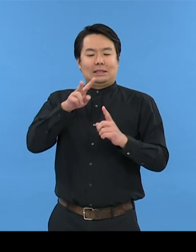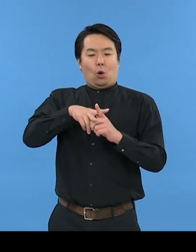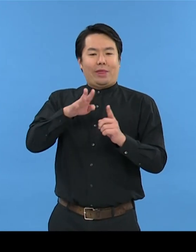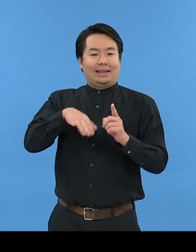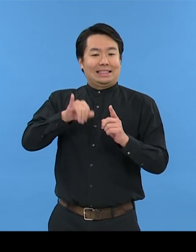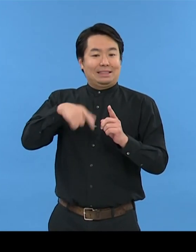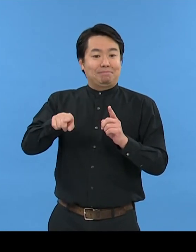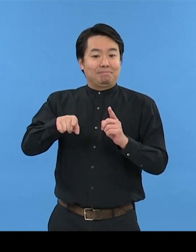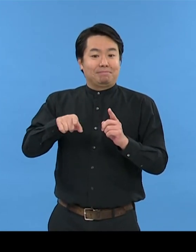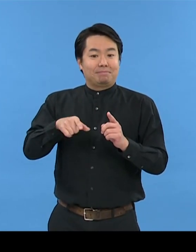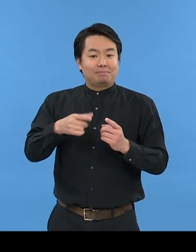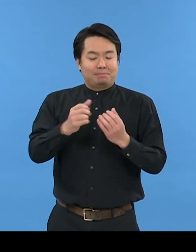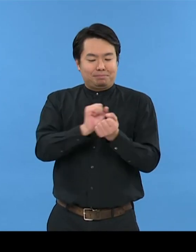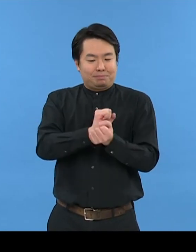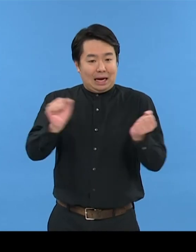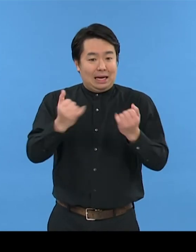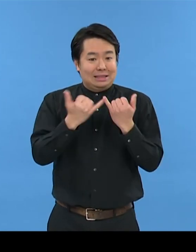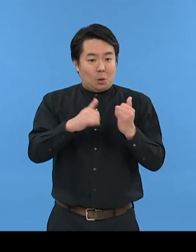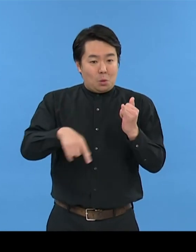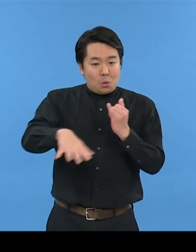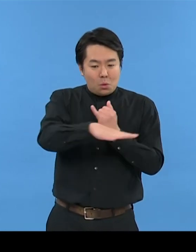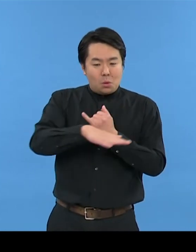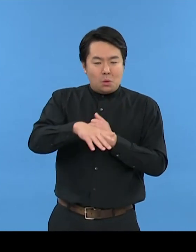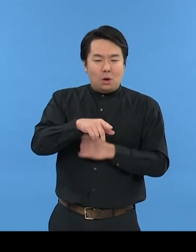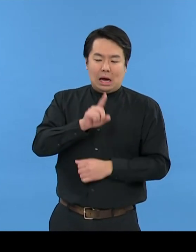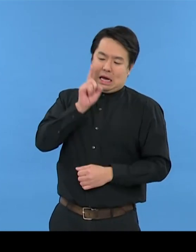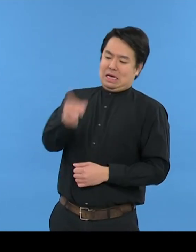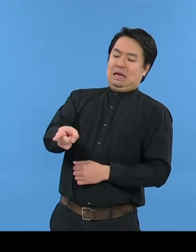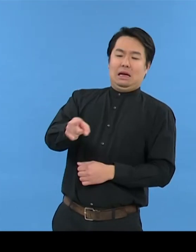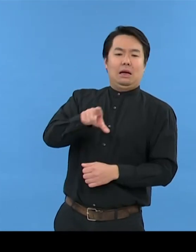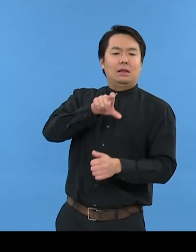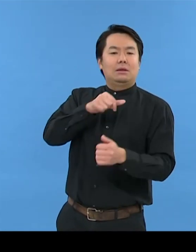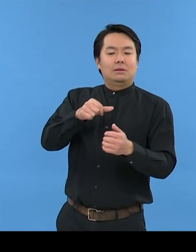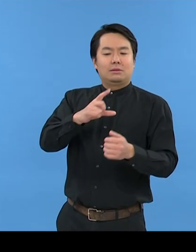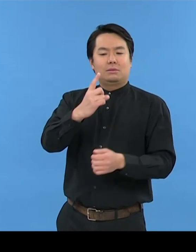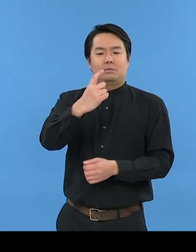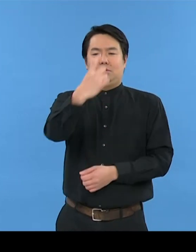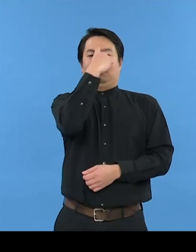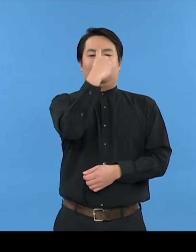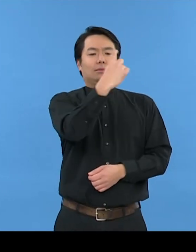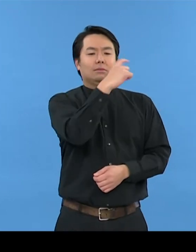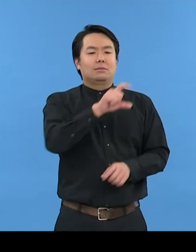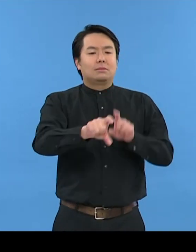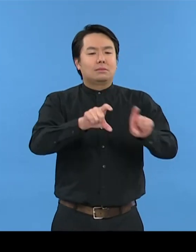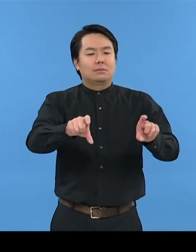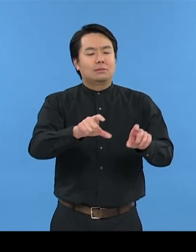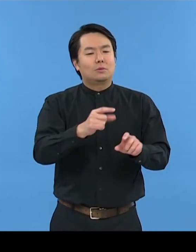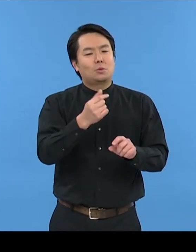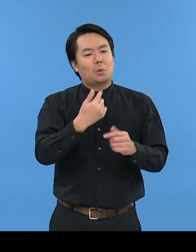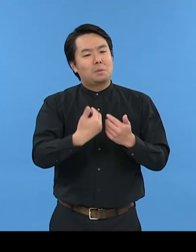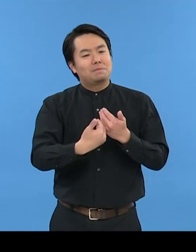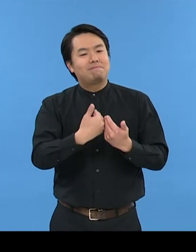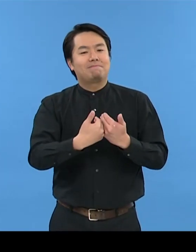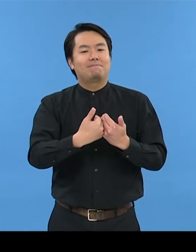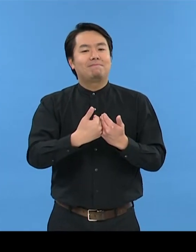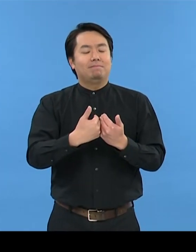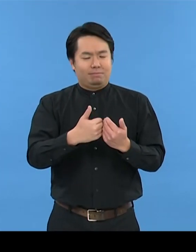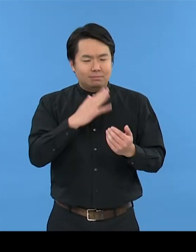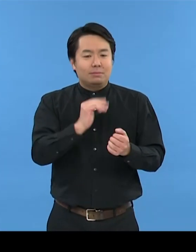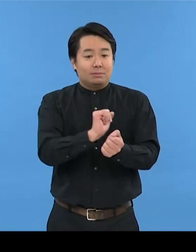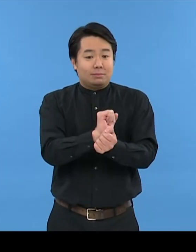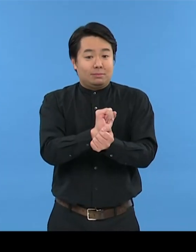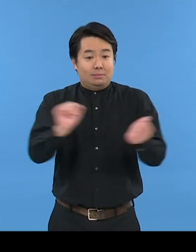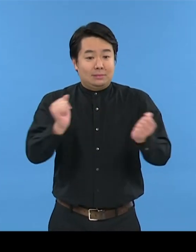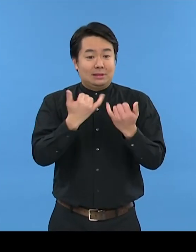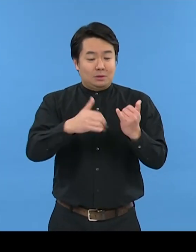者だったからあるいは少年が出たからということでラベリングはやめていただきたいと思いますまたその出所者の